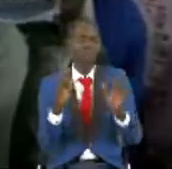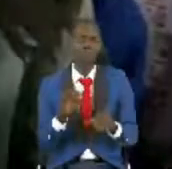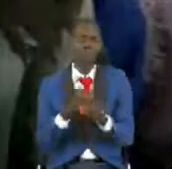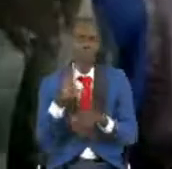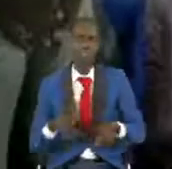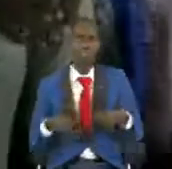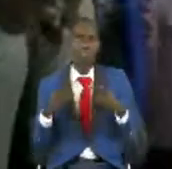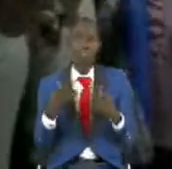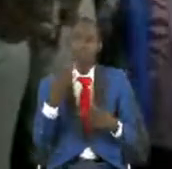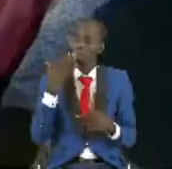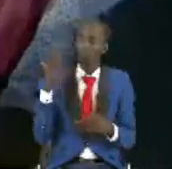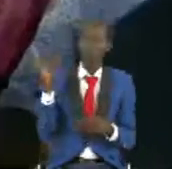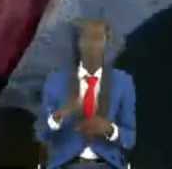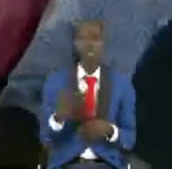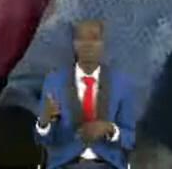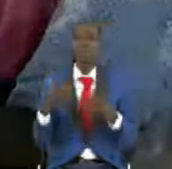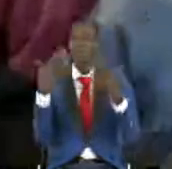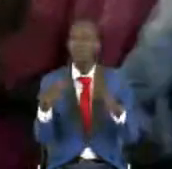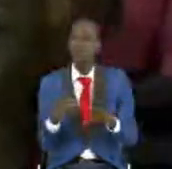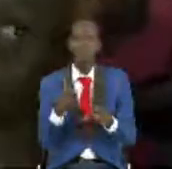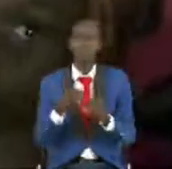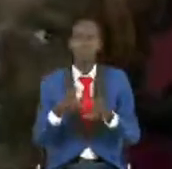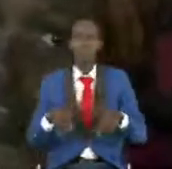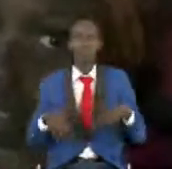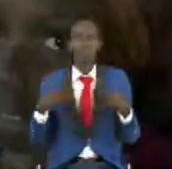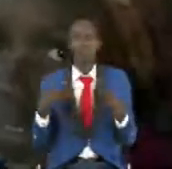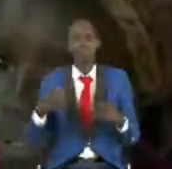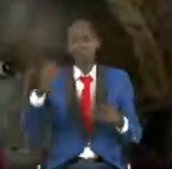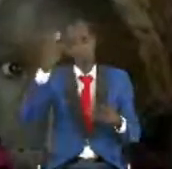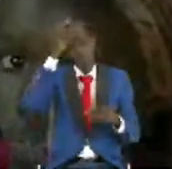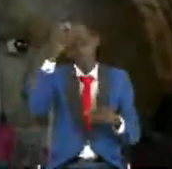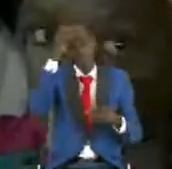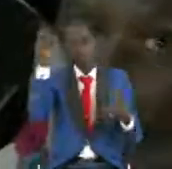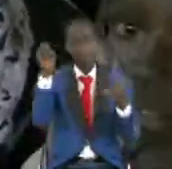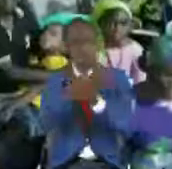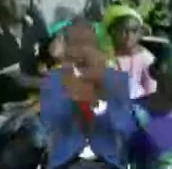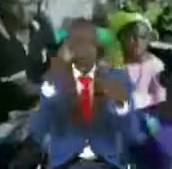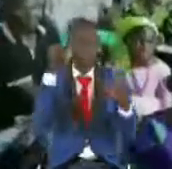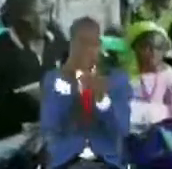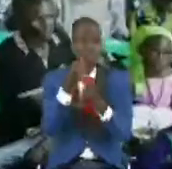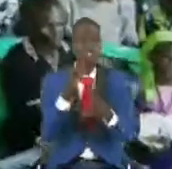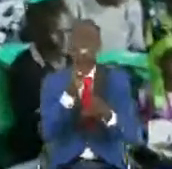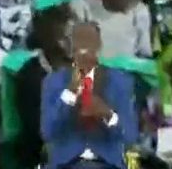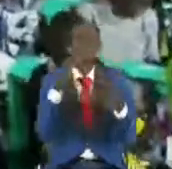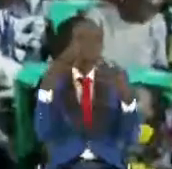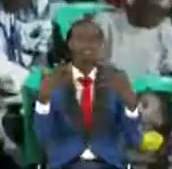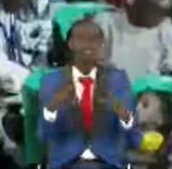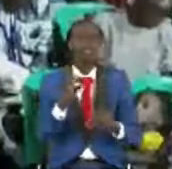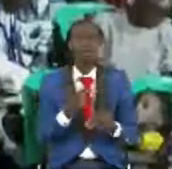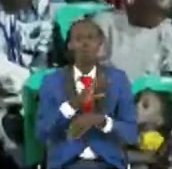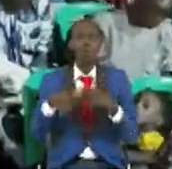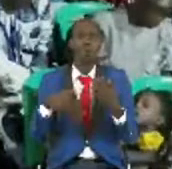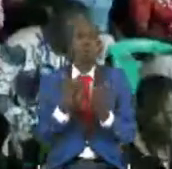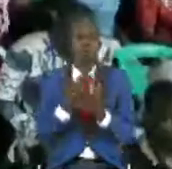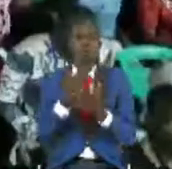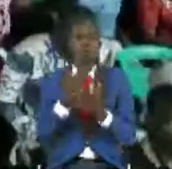ôtée. Mauvaise chose ôtée. Attaque démoniaque, affliction accomplie. Tous